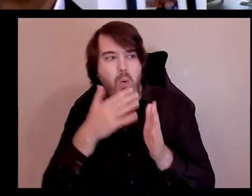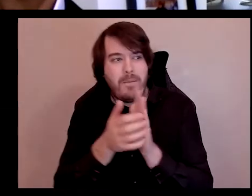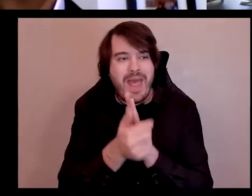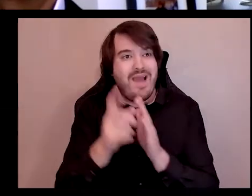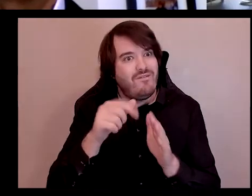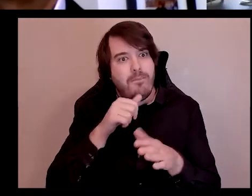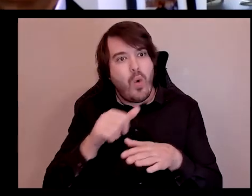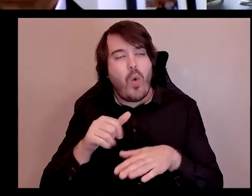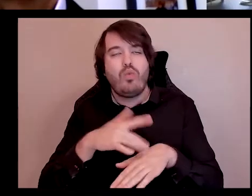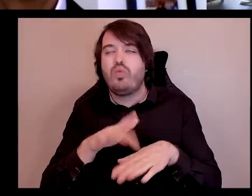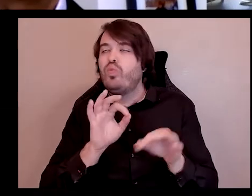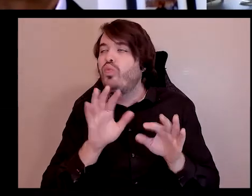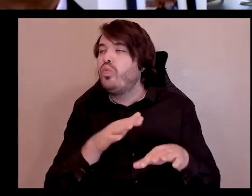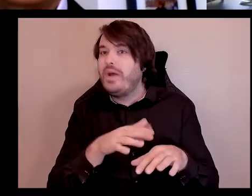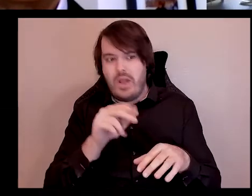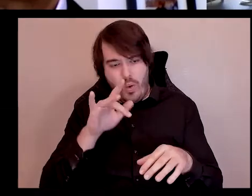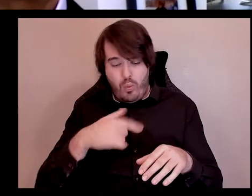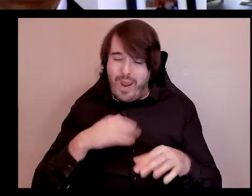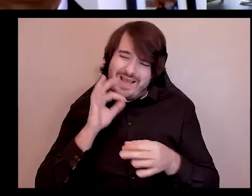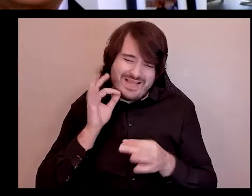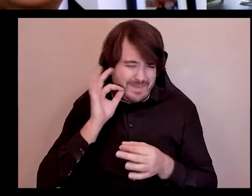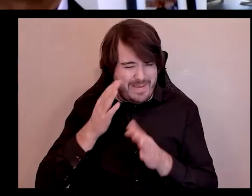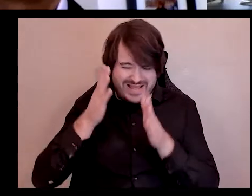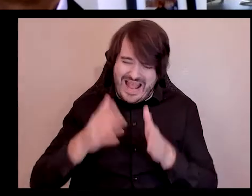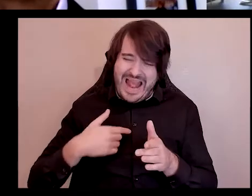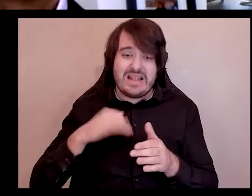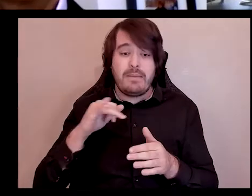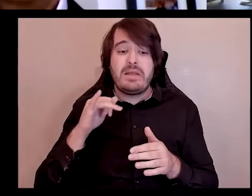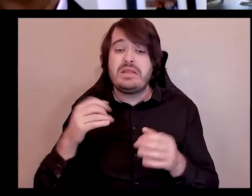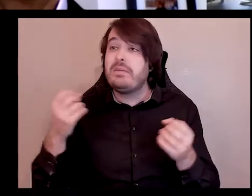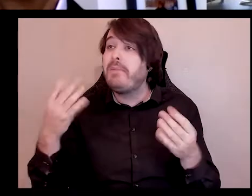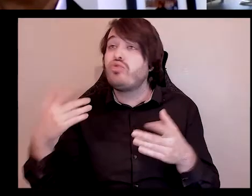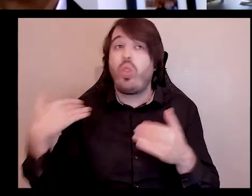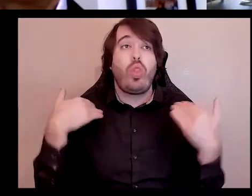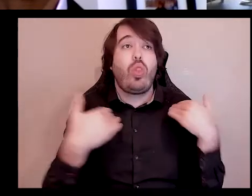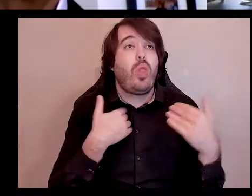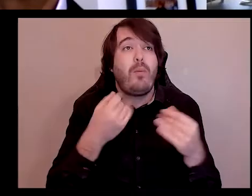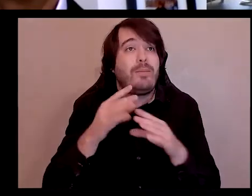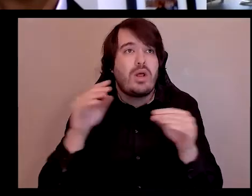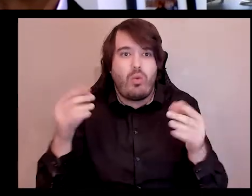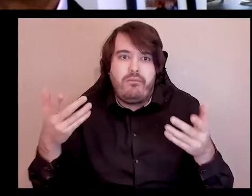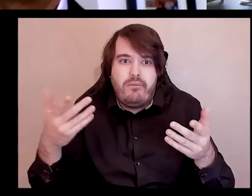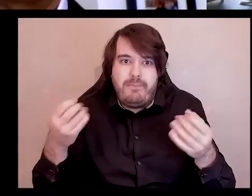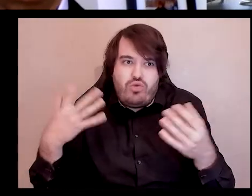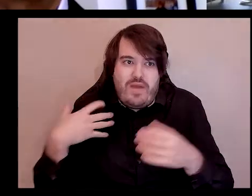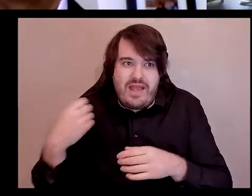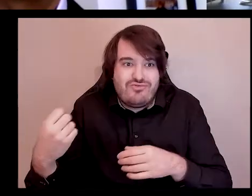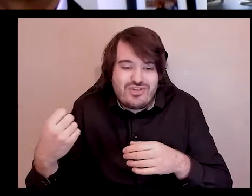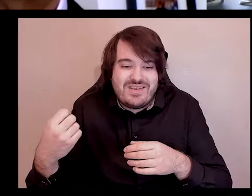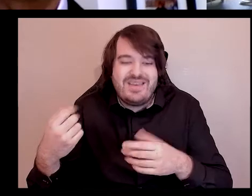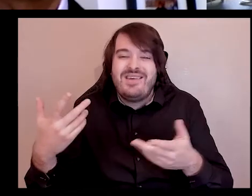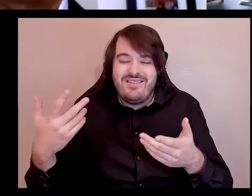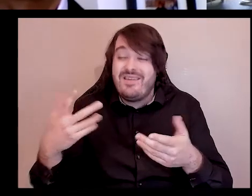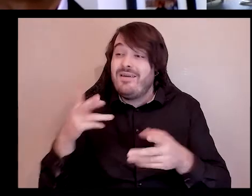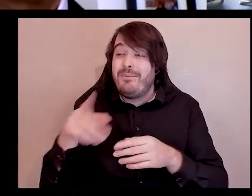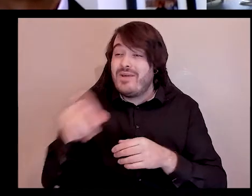aussi la réalité, c'est d'exploiter le marché, de se faire connaître, ce qui appelle à d'autres compétences aussi. Il ne faut pas négliger cet aspect-là parce que j'ai beau